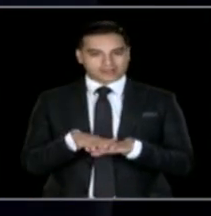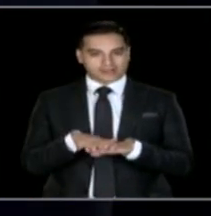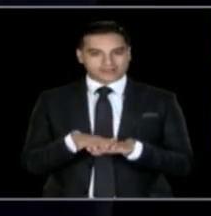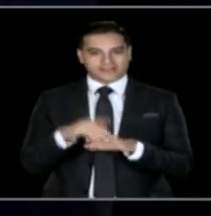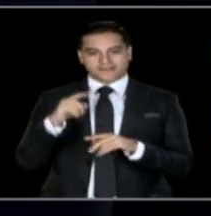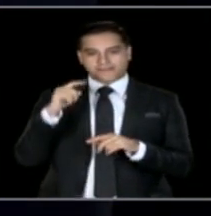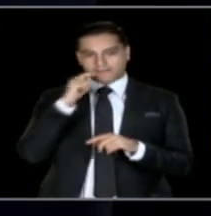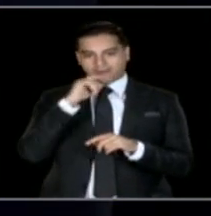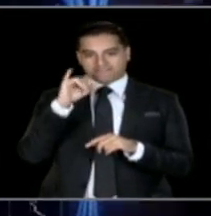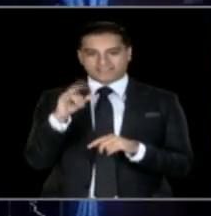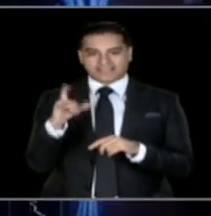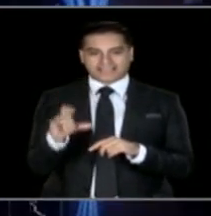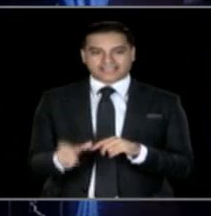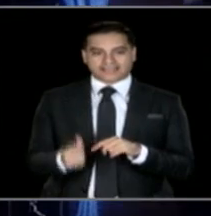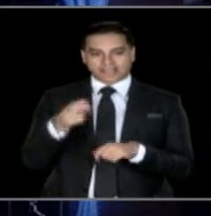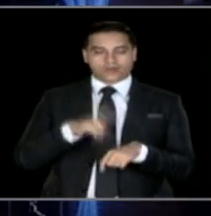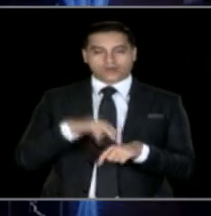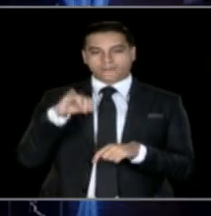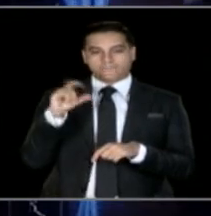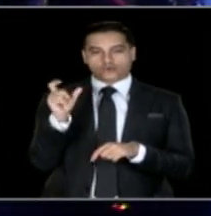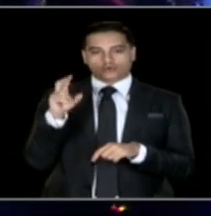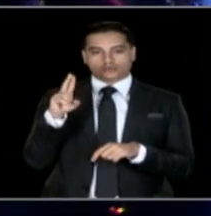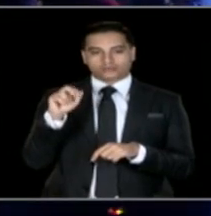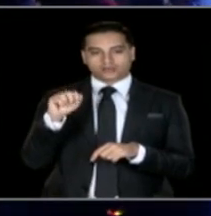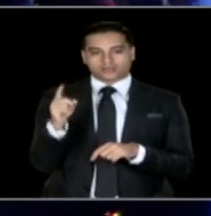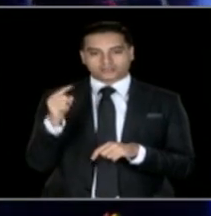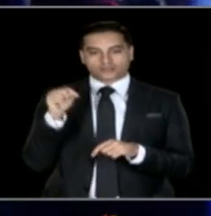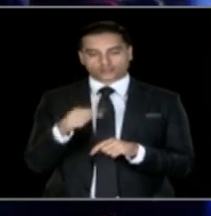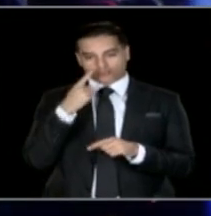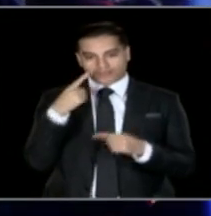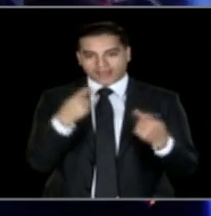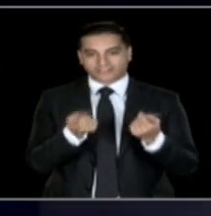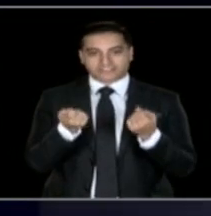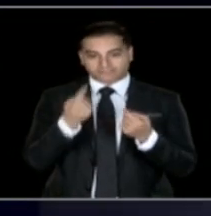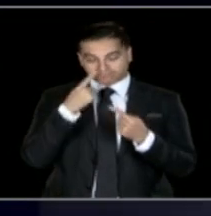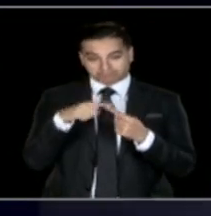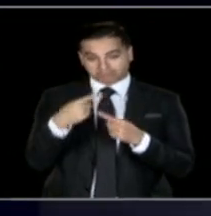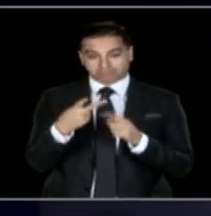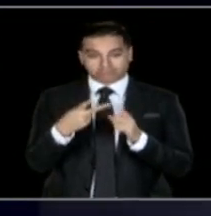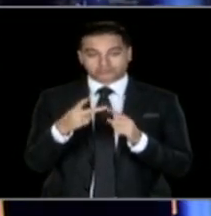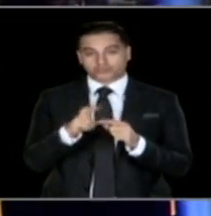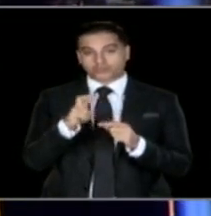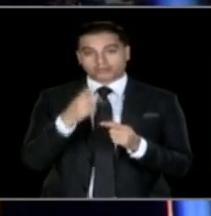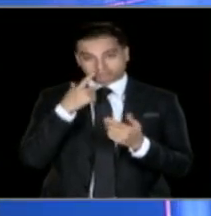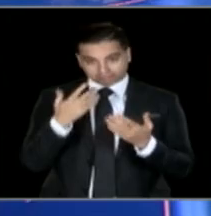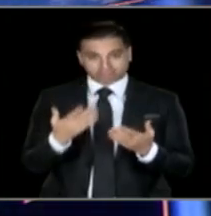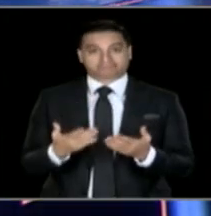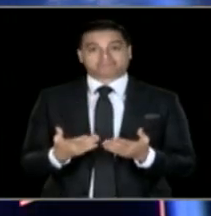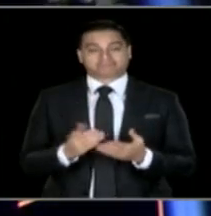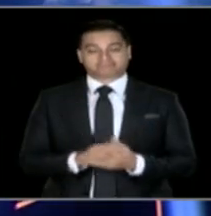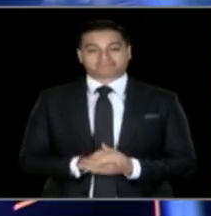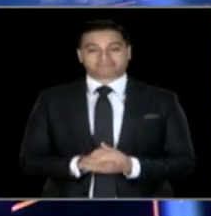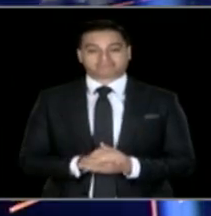فيرينا ومنتصر، منتصر وفيرينا لسه ما عندناش أهداف. سؤال التاني،